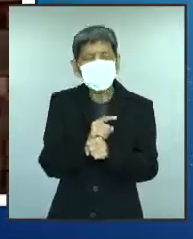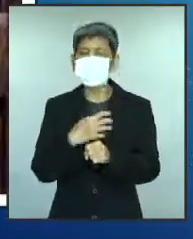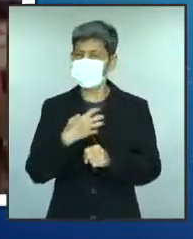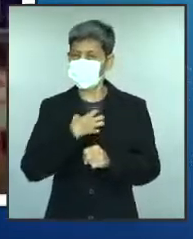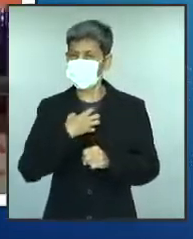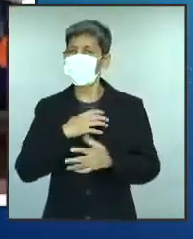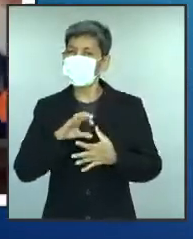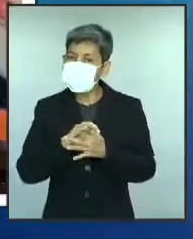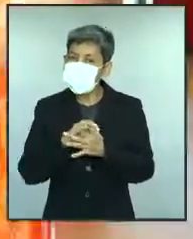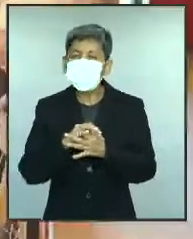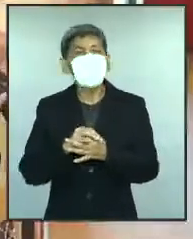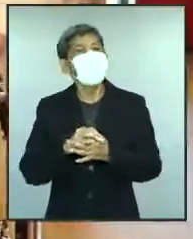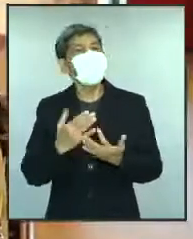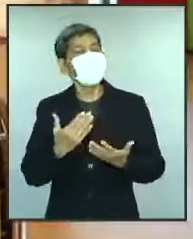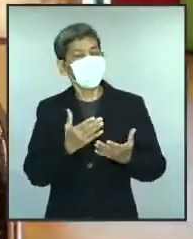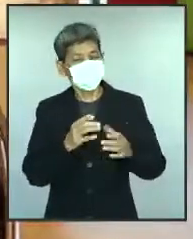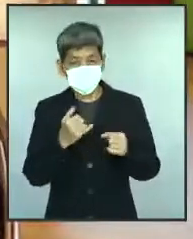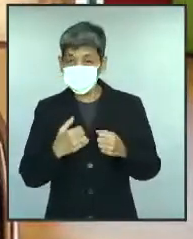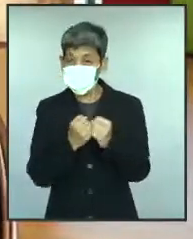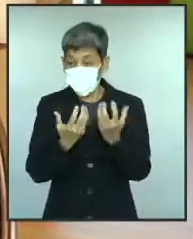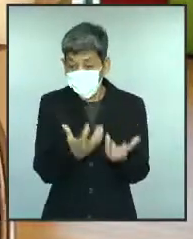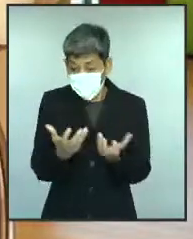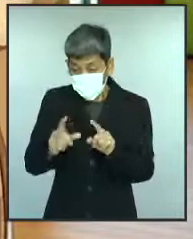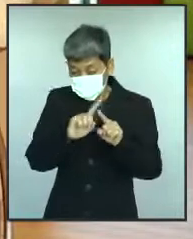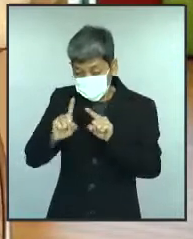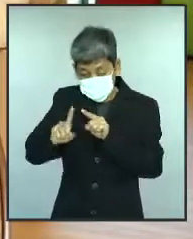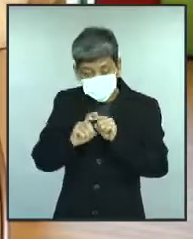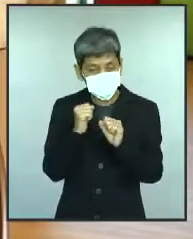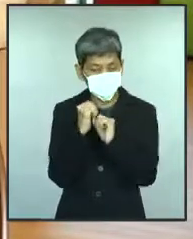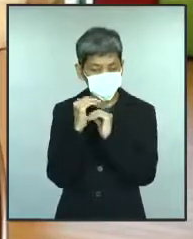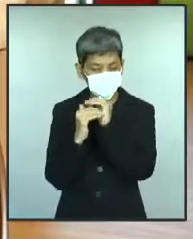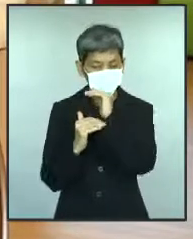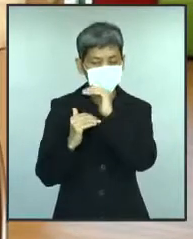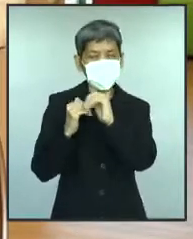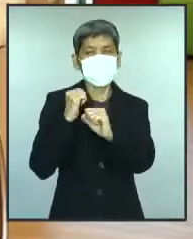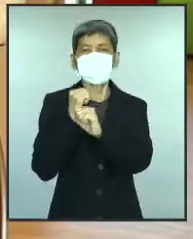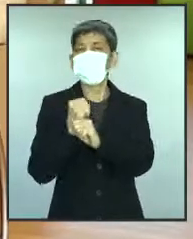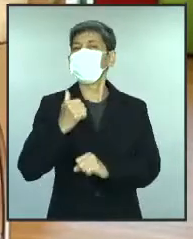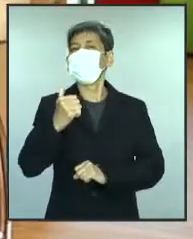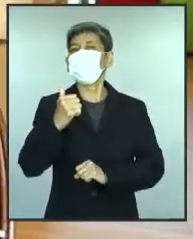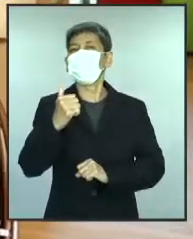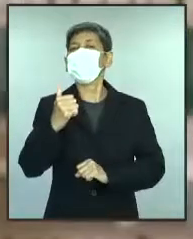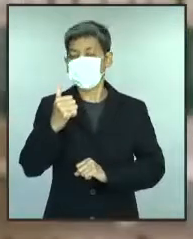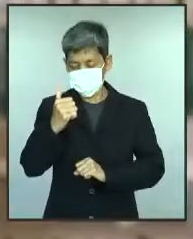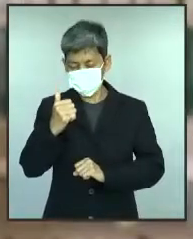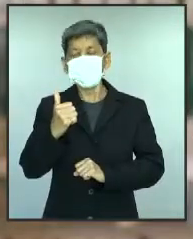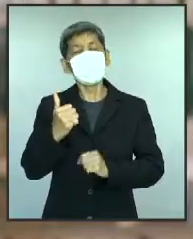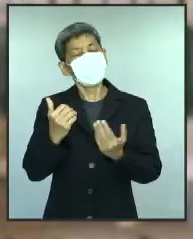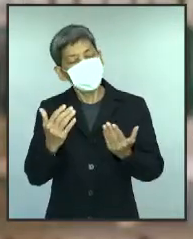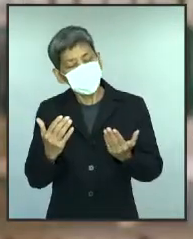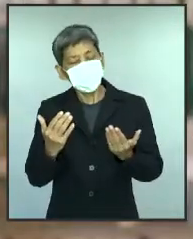เอนจิเนียริ่งทั้งหลายที่นำวัสดุที่พัฒนาขึ้นมาเอาไปใช้เพราะนั้นมันก็จะครบ